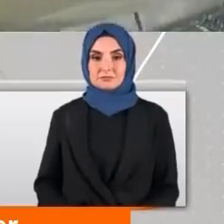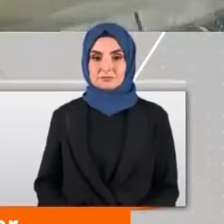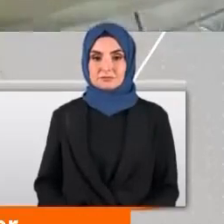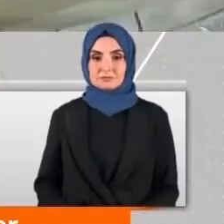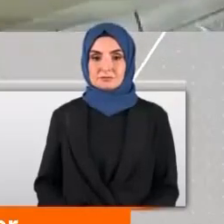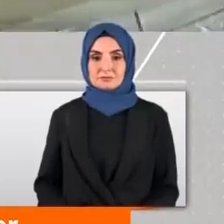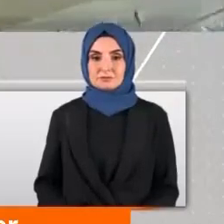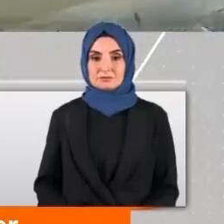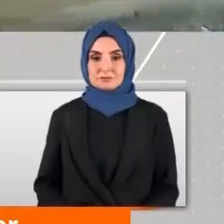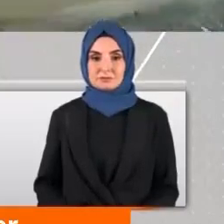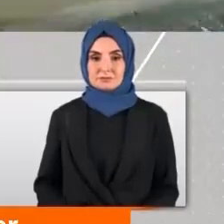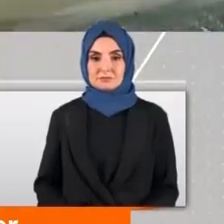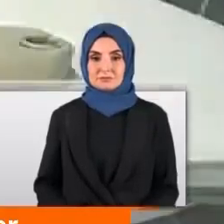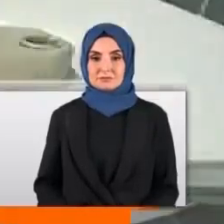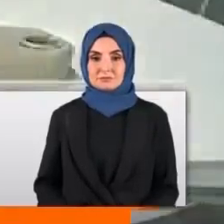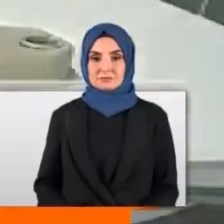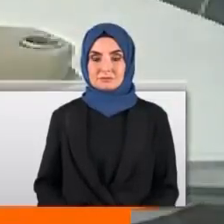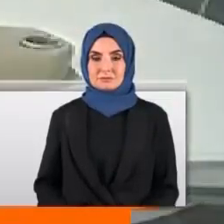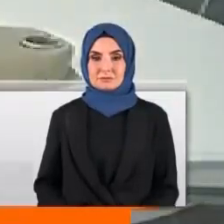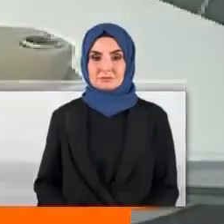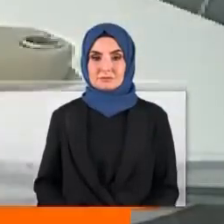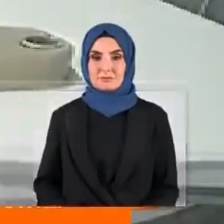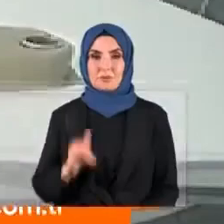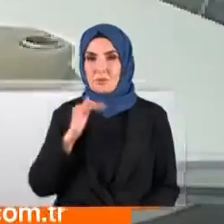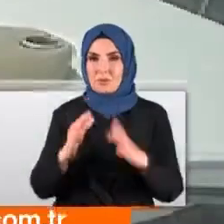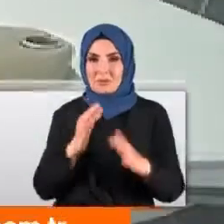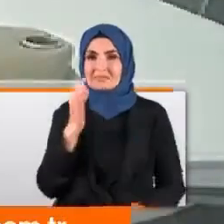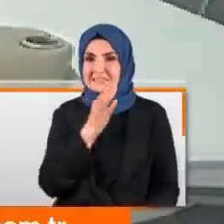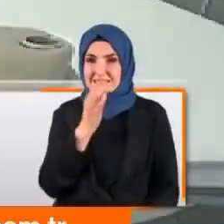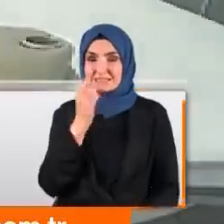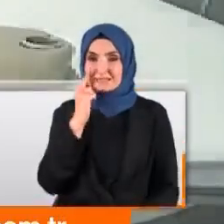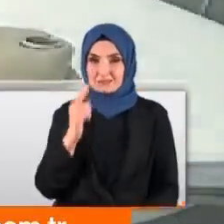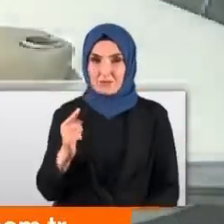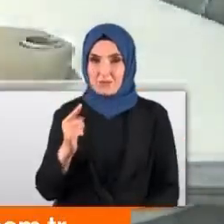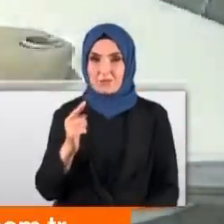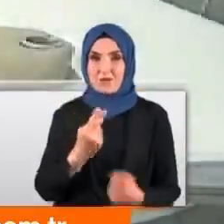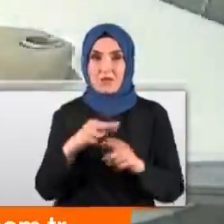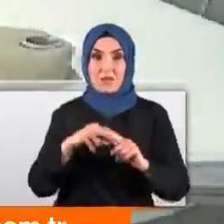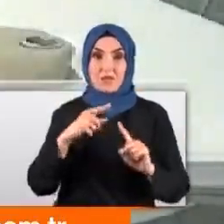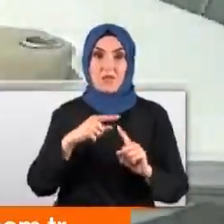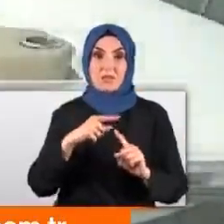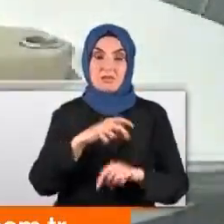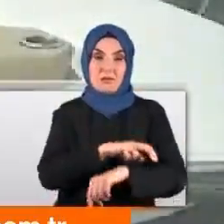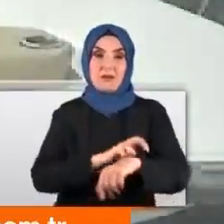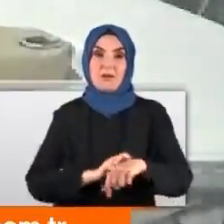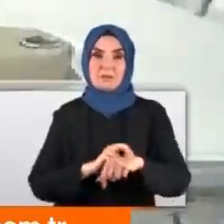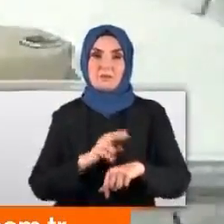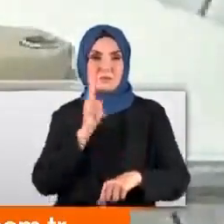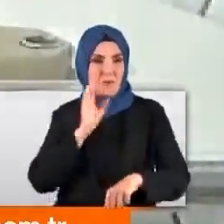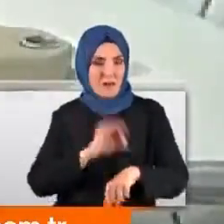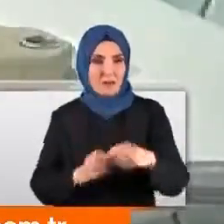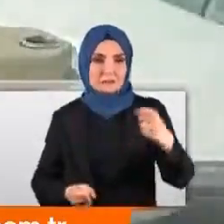anlamda bizi tehlikeye ve riske attı. Faciaya ramak kalmıştı ki yat kaptanı son anda dümeni kırdı. Denizin